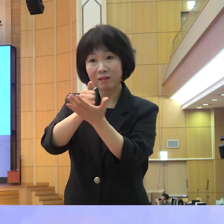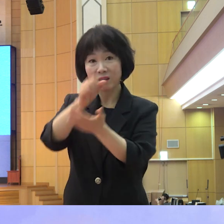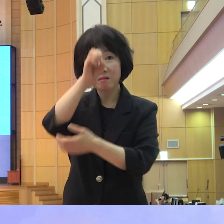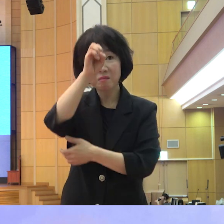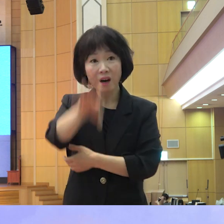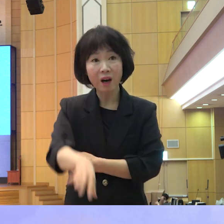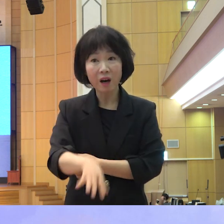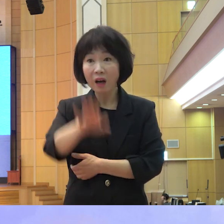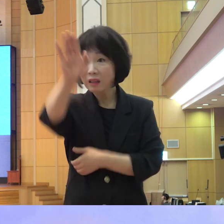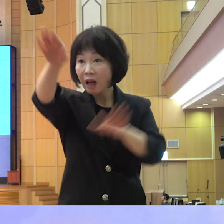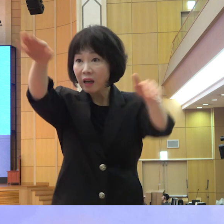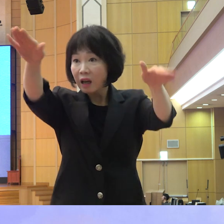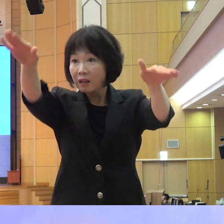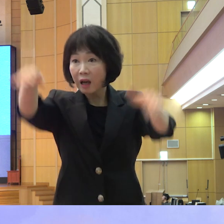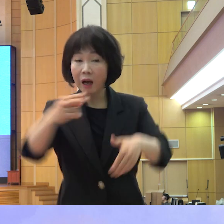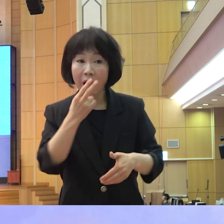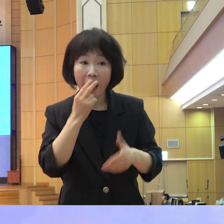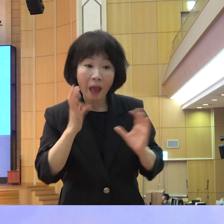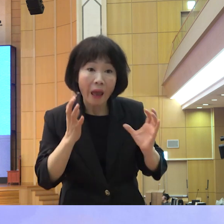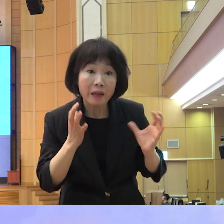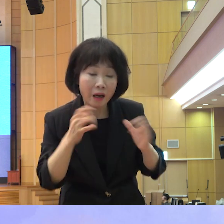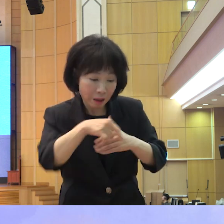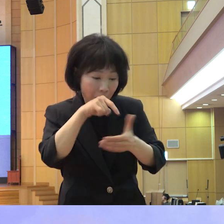마음이어야지 천국이 저희의 것이다.